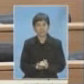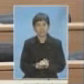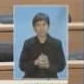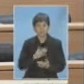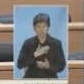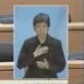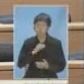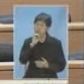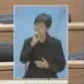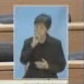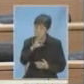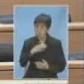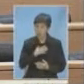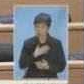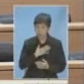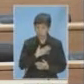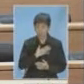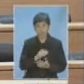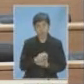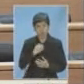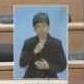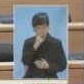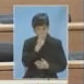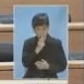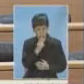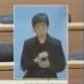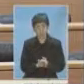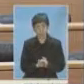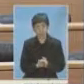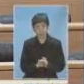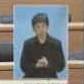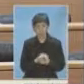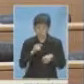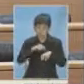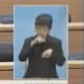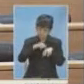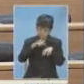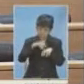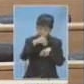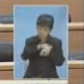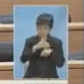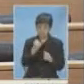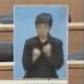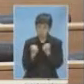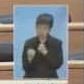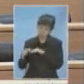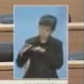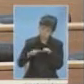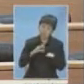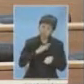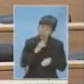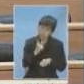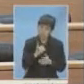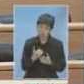ครับว่าสิ่งที่เราต้องดูครับสภาพทั้งภายนอกภายในฮะขับรถมาสภาทุกคนสบายใจเหรอ